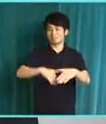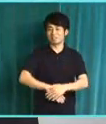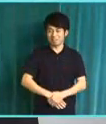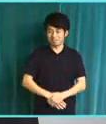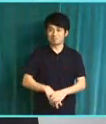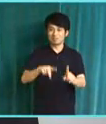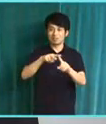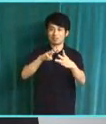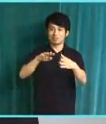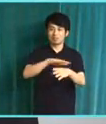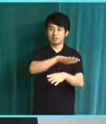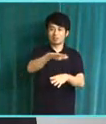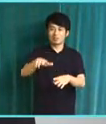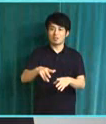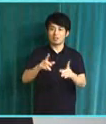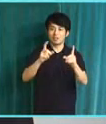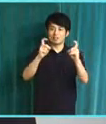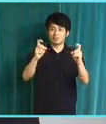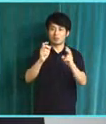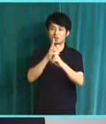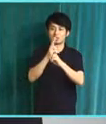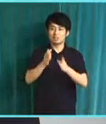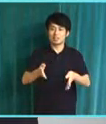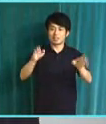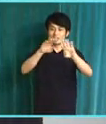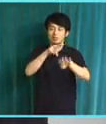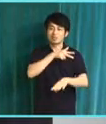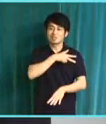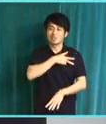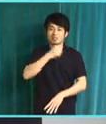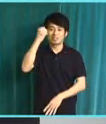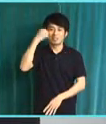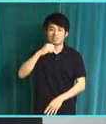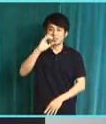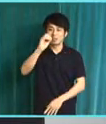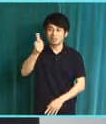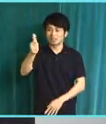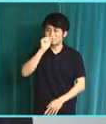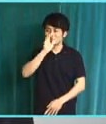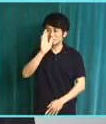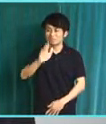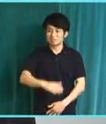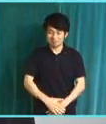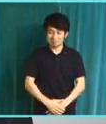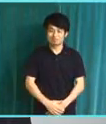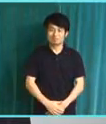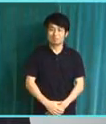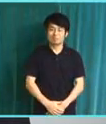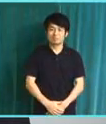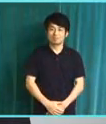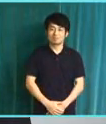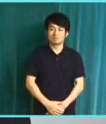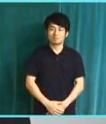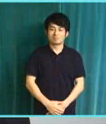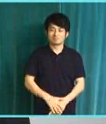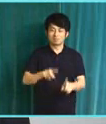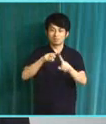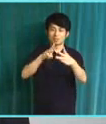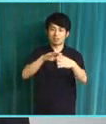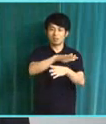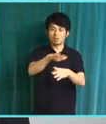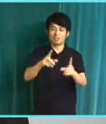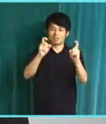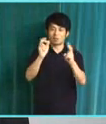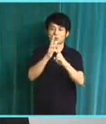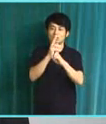原城忍者館の浅尾さんです。よろしくお願いします。 はい、よろしくお願いします。 お願いします。はい、さてこちらの小田原城忍者